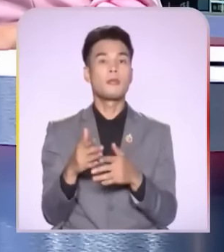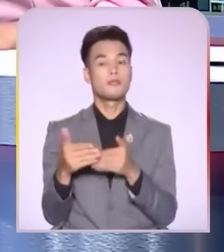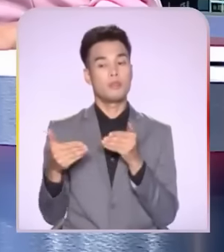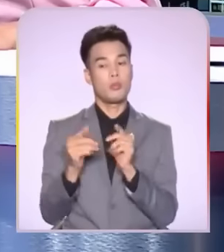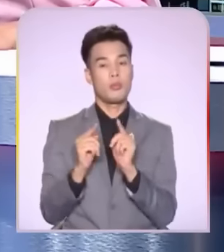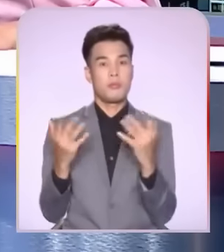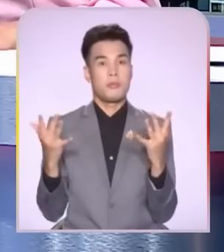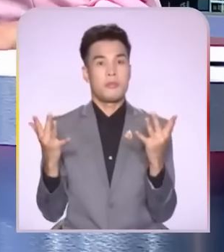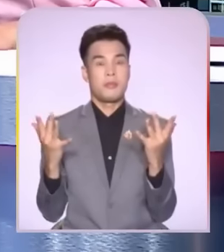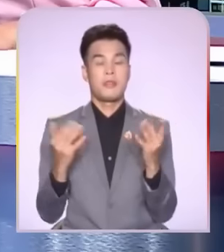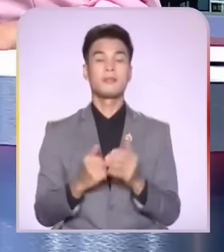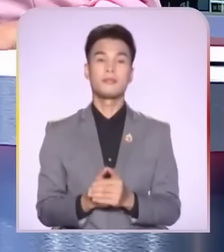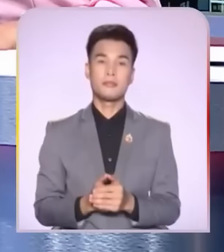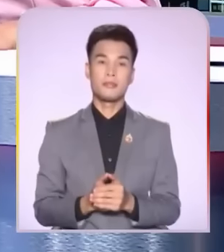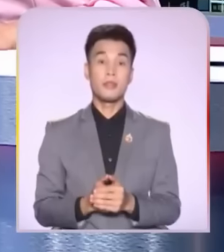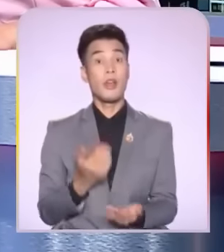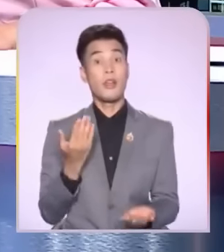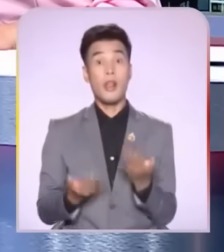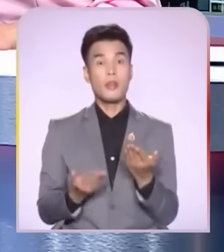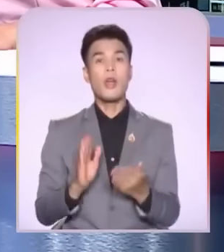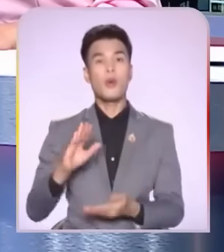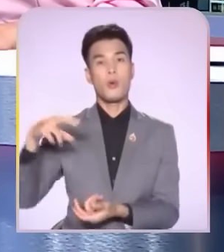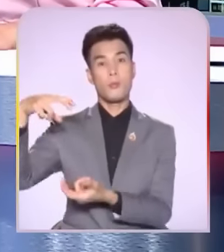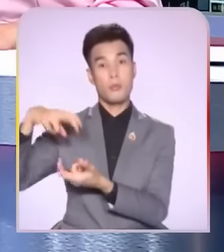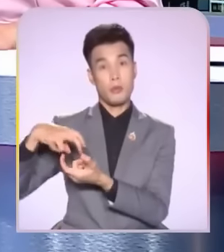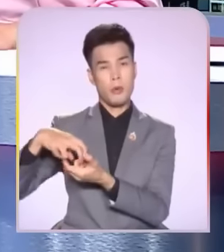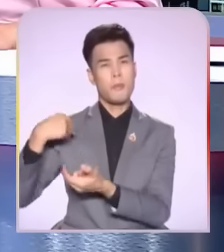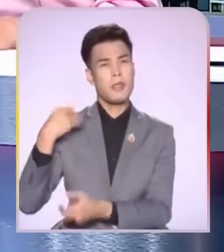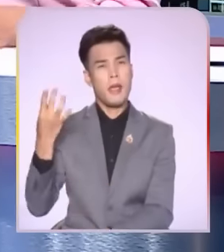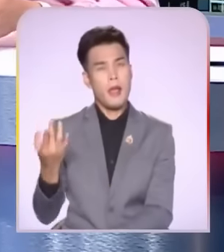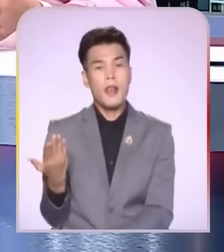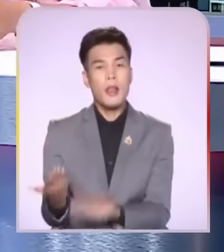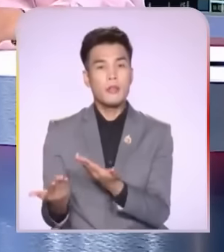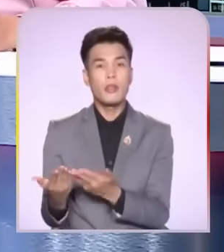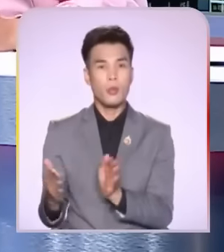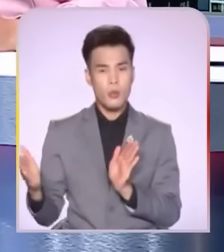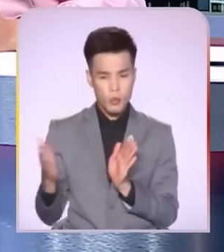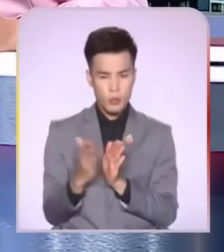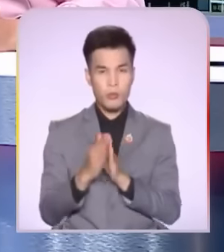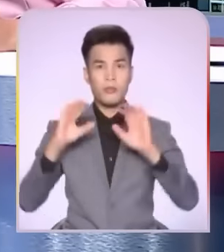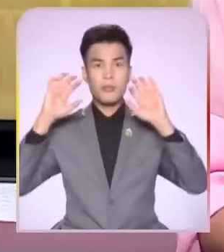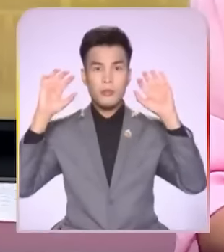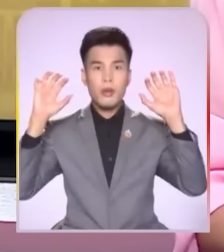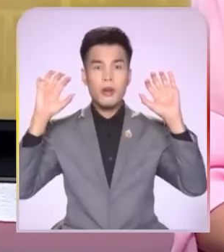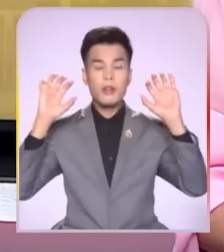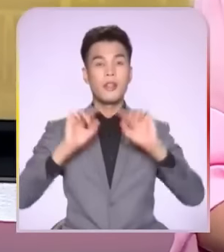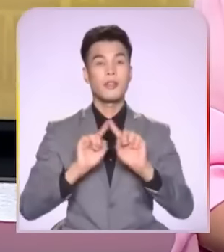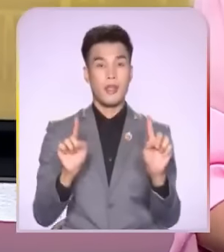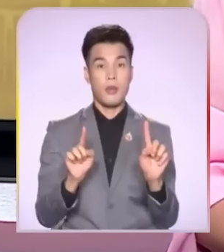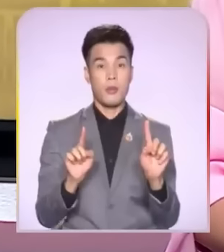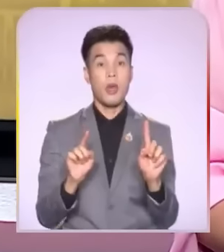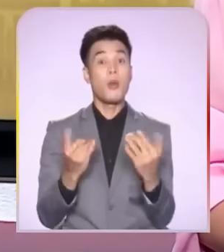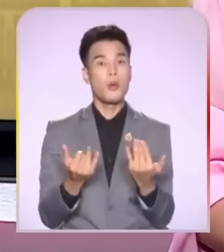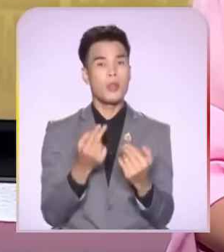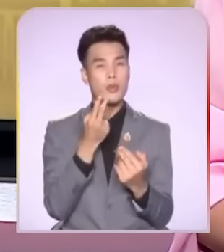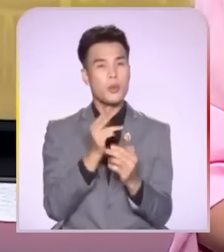ผู้ชมครับเอาละไม่ว่าจะเกิดอะไรขึ้นในพรรคพลังประชารัฐนะครับนั่นคือส่วนหนึ่งของพรรคร่วมรัฐบาลถูกต้องไหมฮะแต่ที่แน่ๆตั้